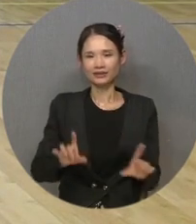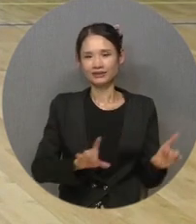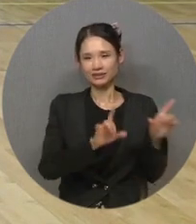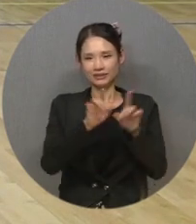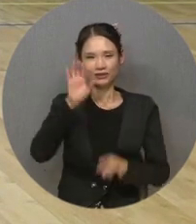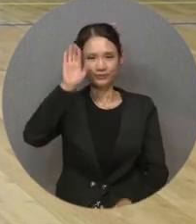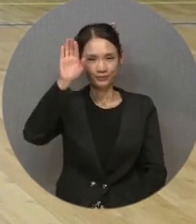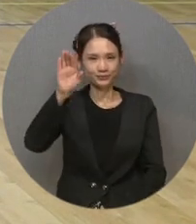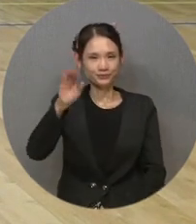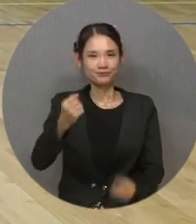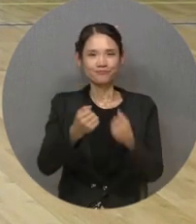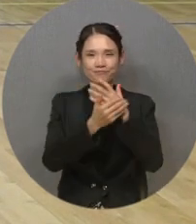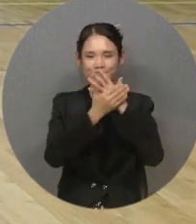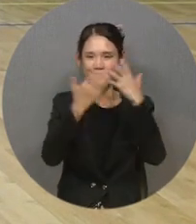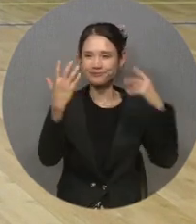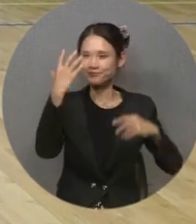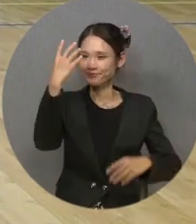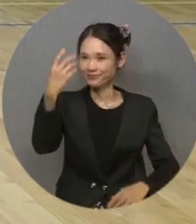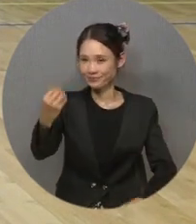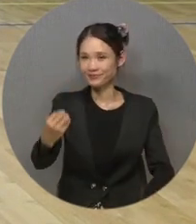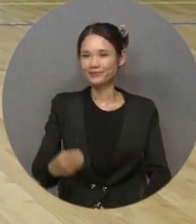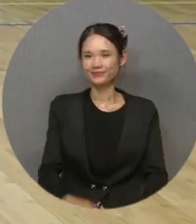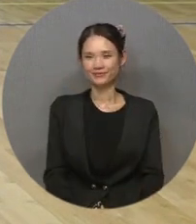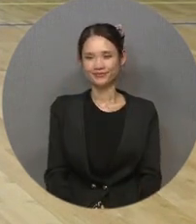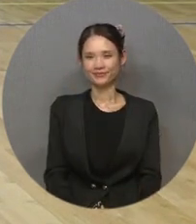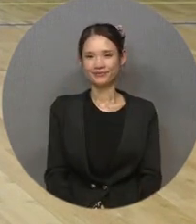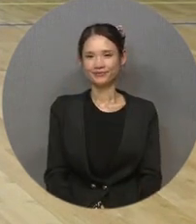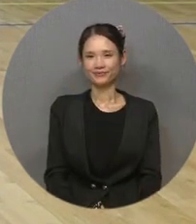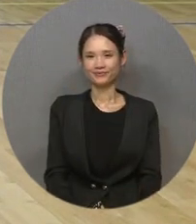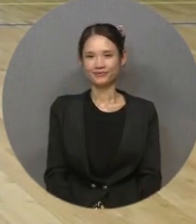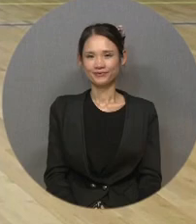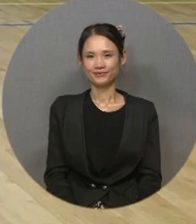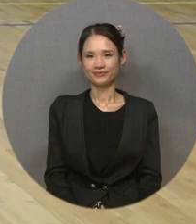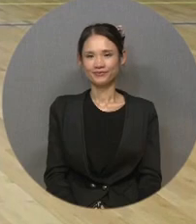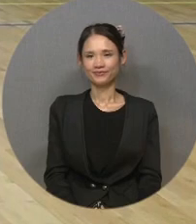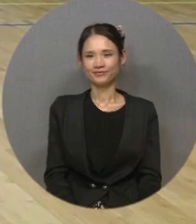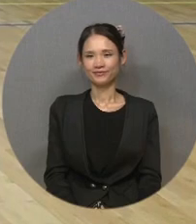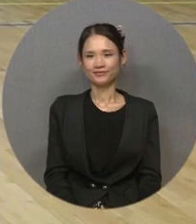우리의 미래가 밝아 보입니다. 국제TV 경기방송 정우산입니다.